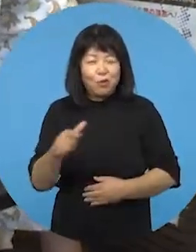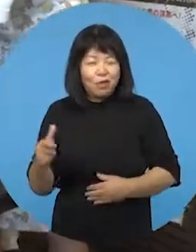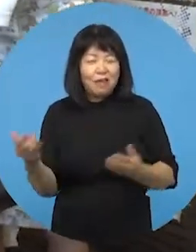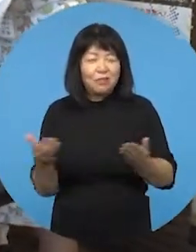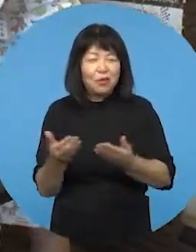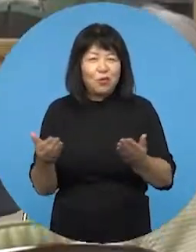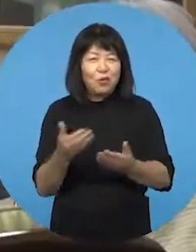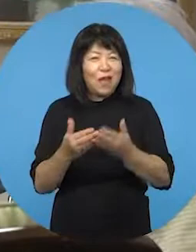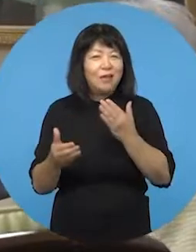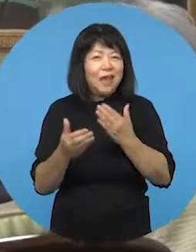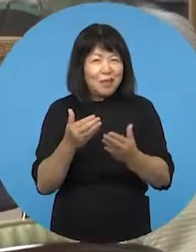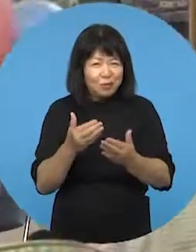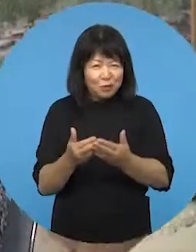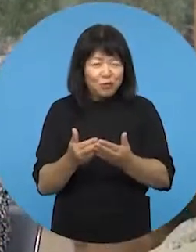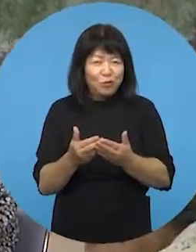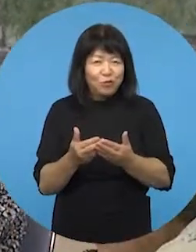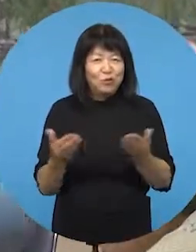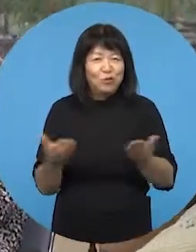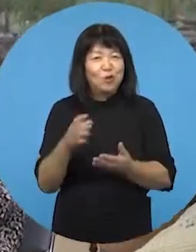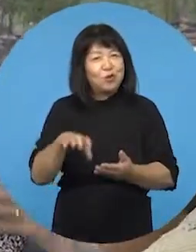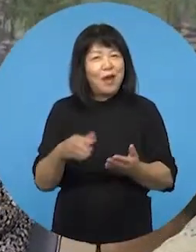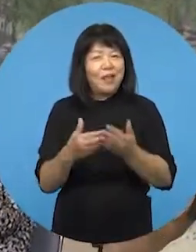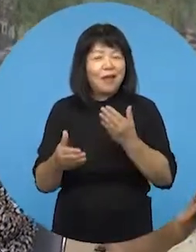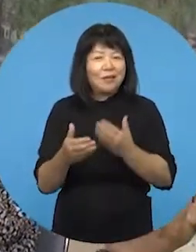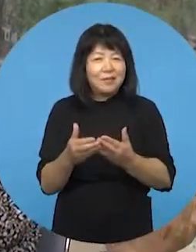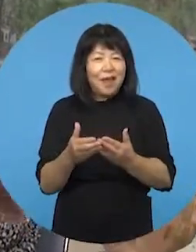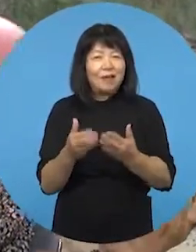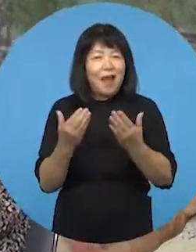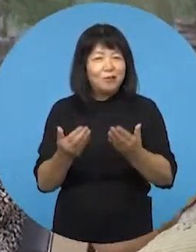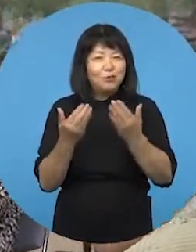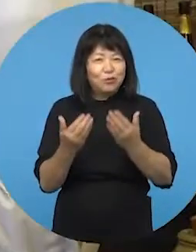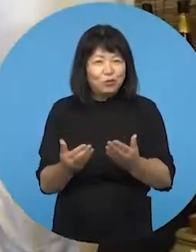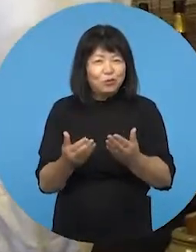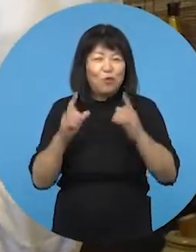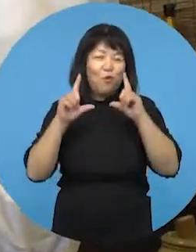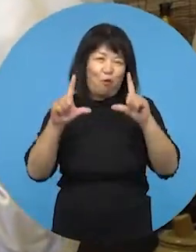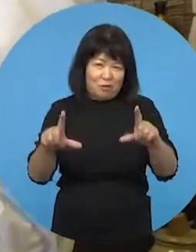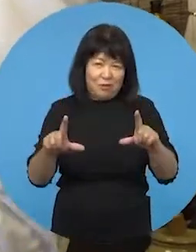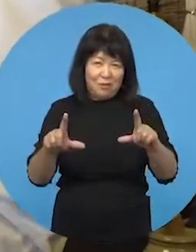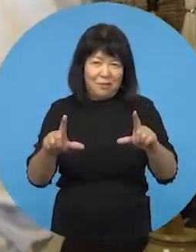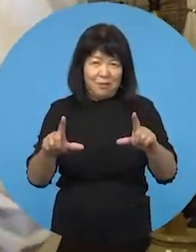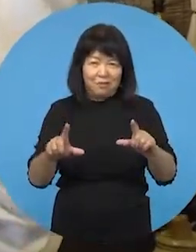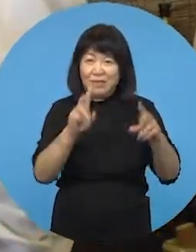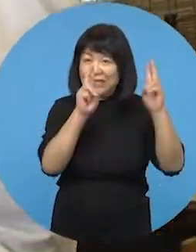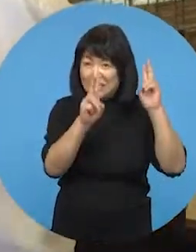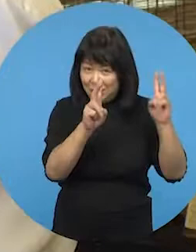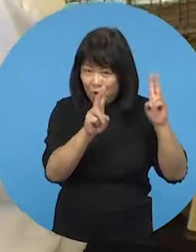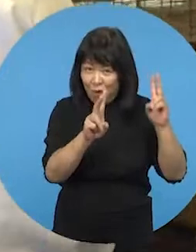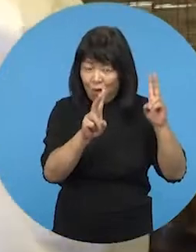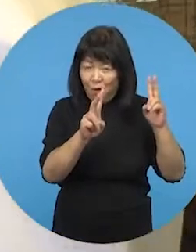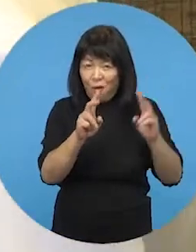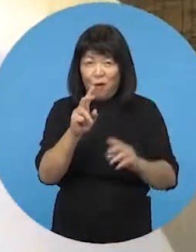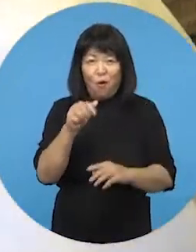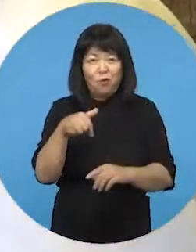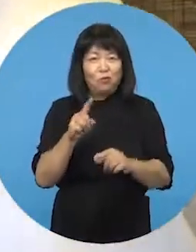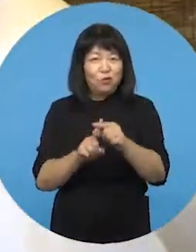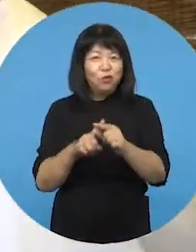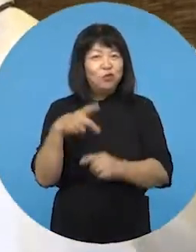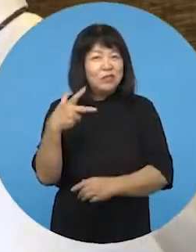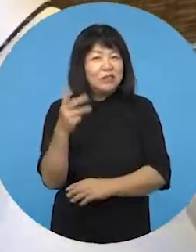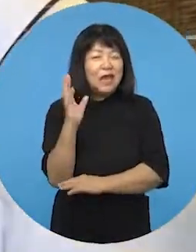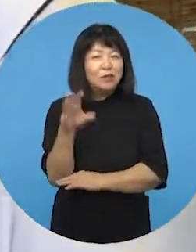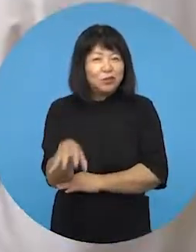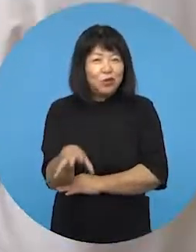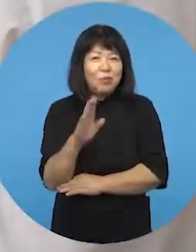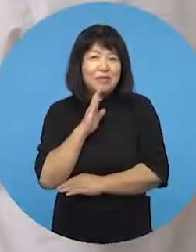な仕事を体験する職場体験学習の現場に密着します。職場体験は企業のほか府中市役所でも実